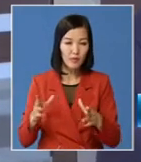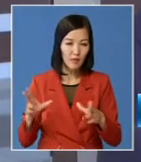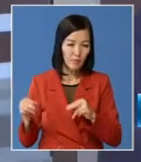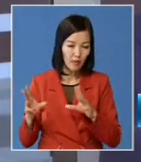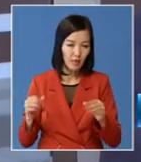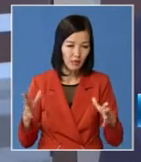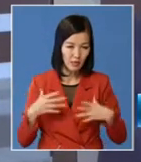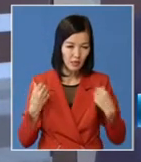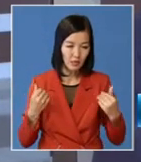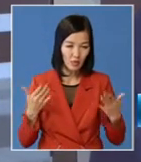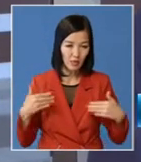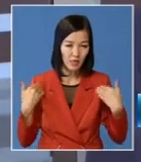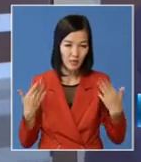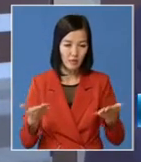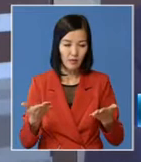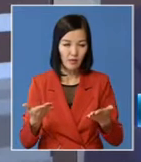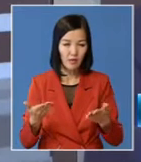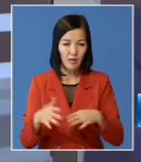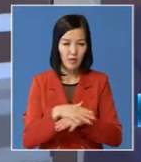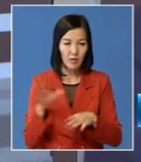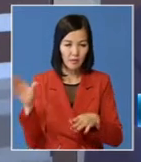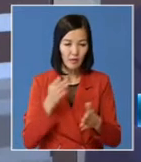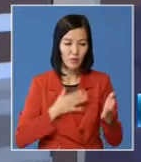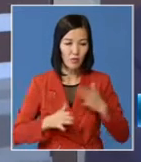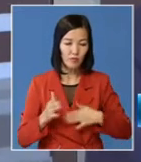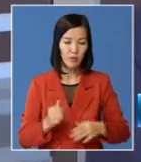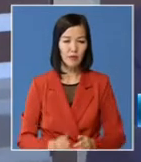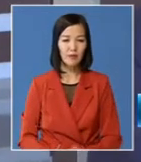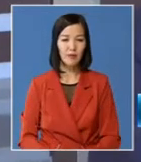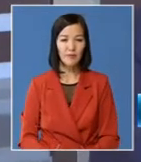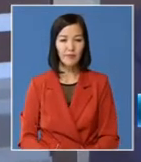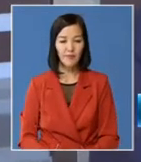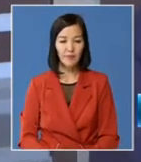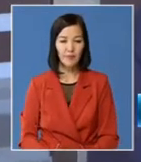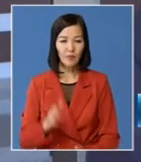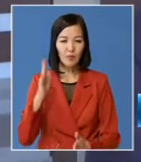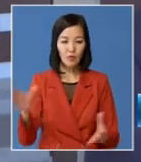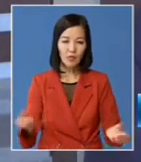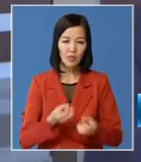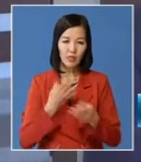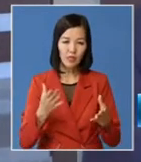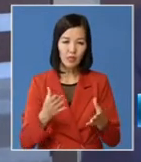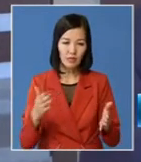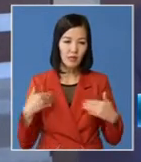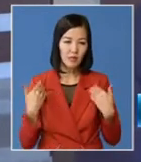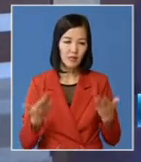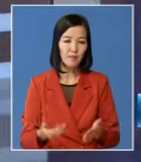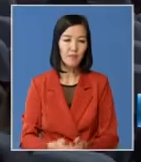бүкіл Алакөл ауданы боп қуанып отырмыз. Болашағына жарқын, болашақ